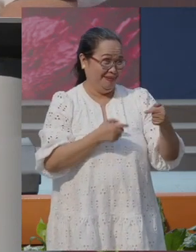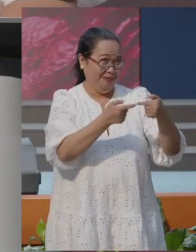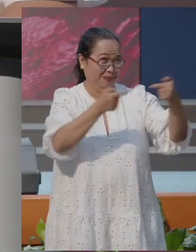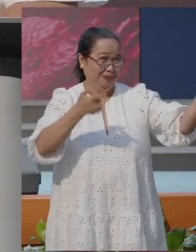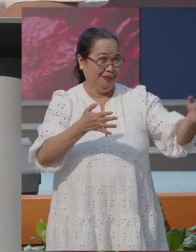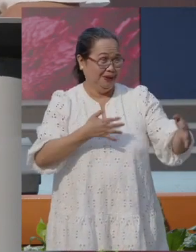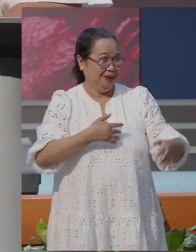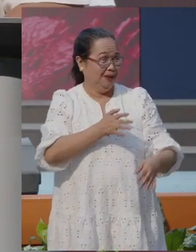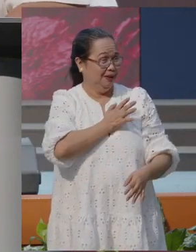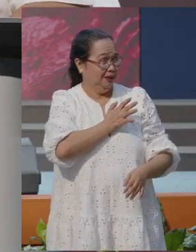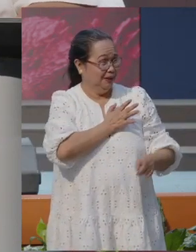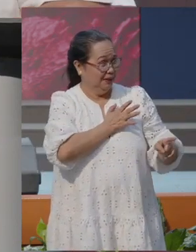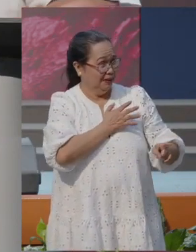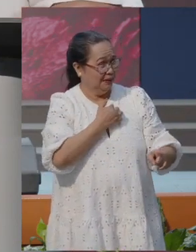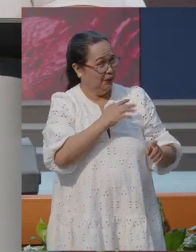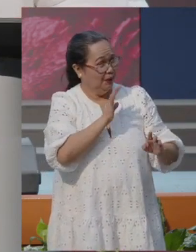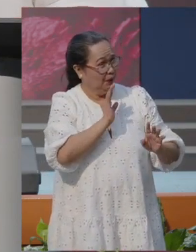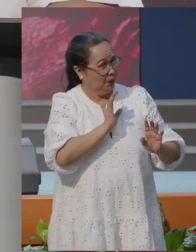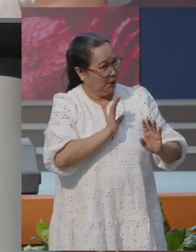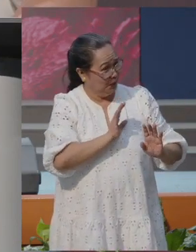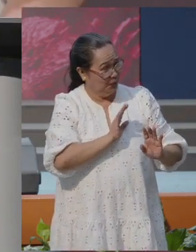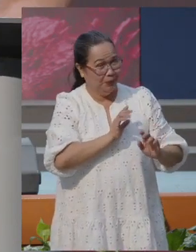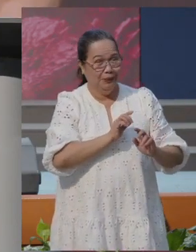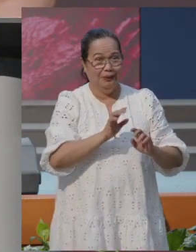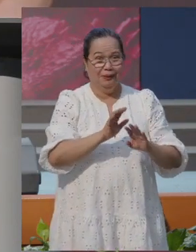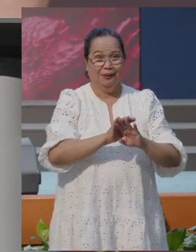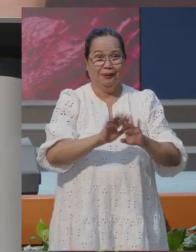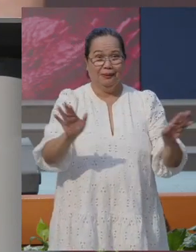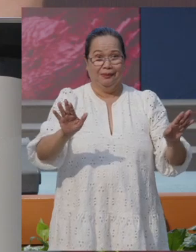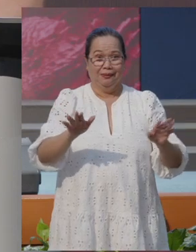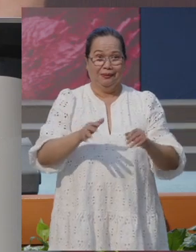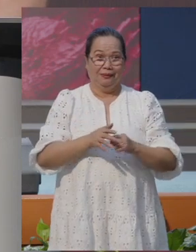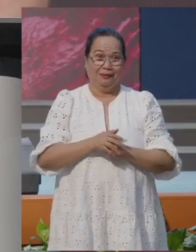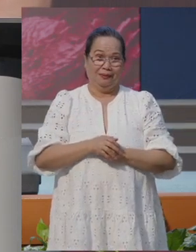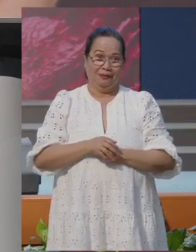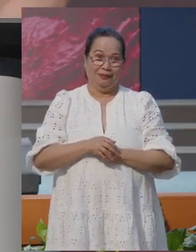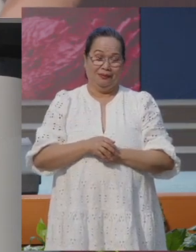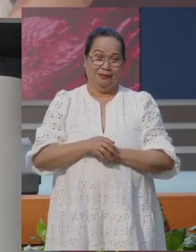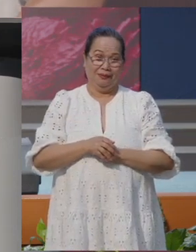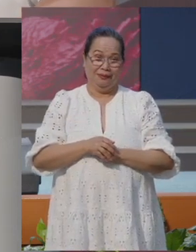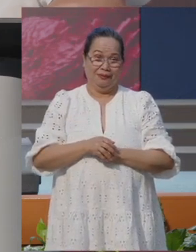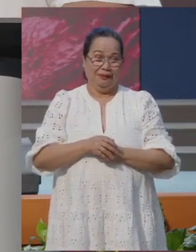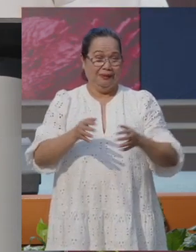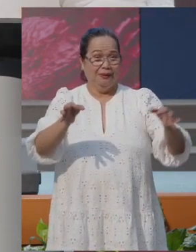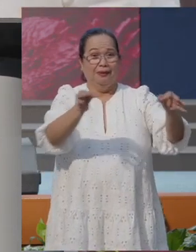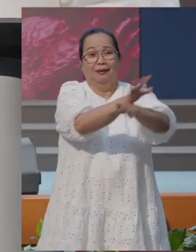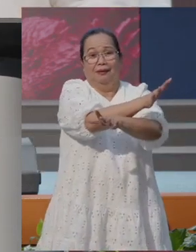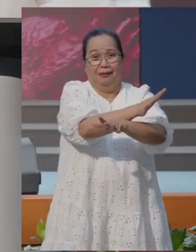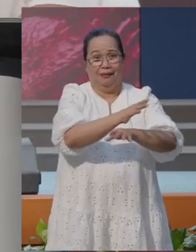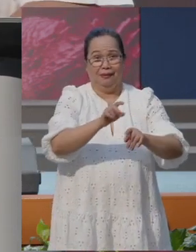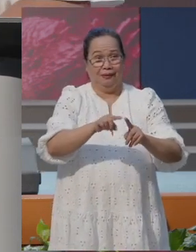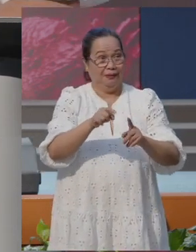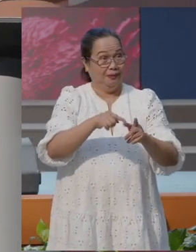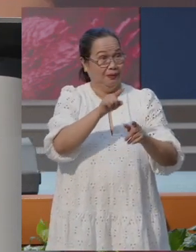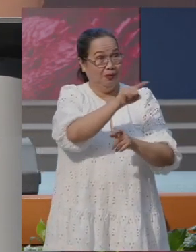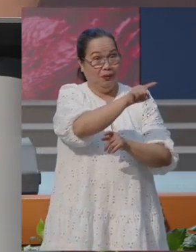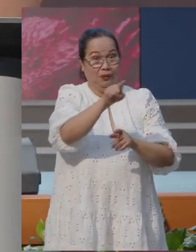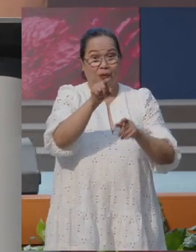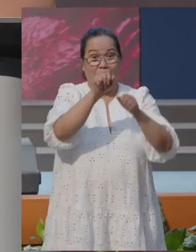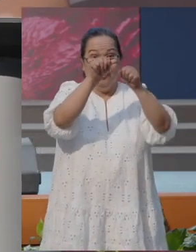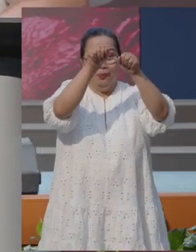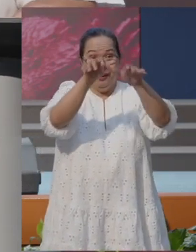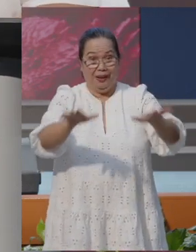Ito ang sabi sa 1 Peter 3:9, do not repay evil for evil or reviling for reviling, but on the contrary,